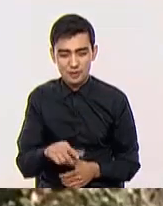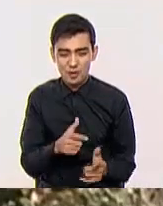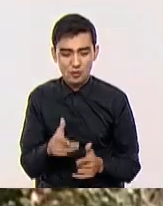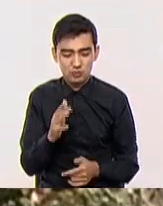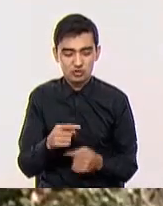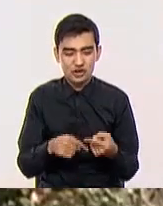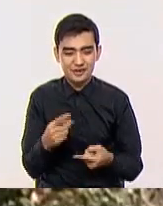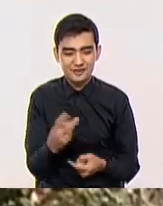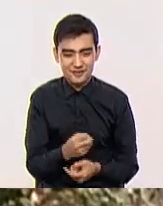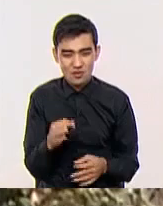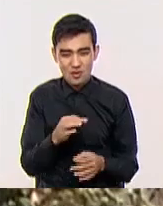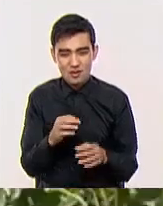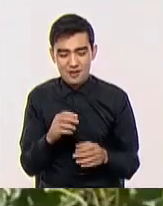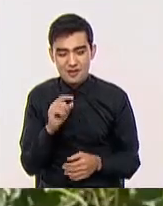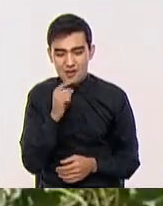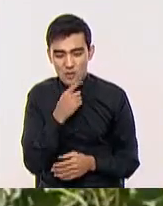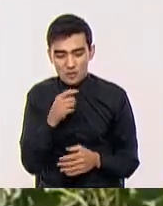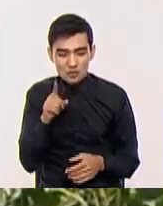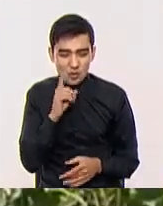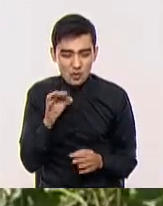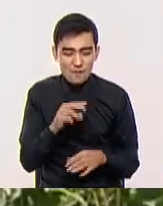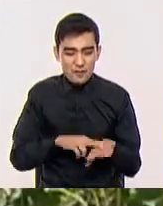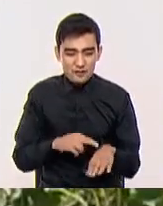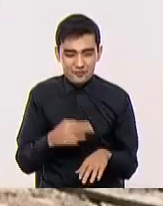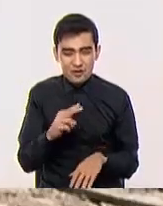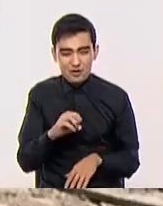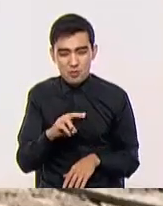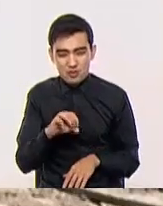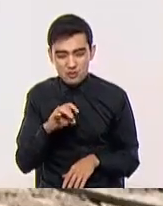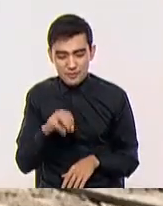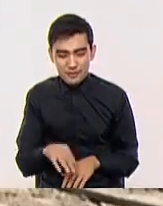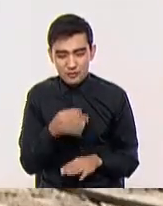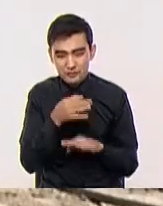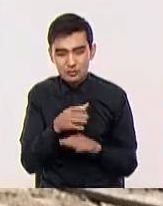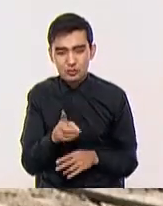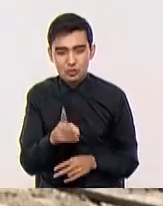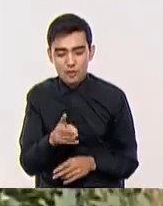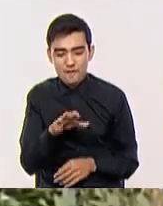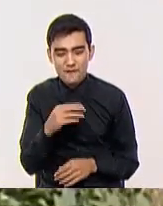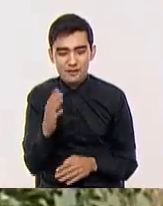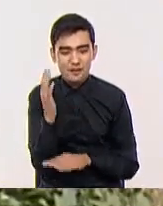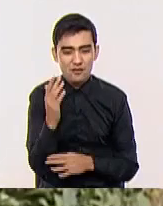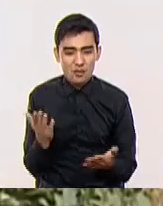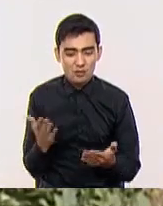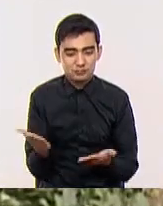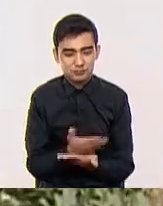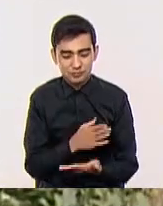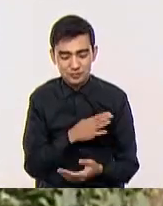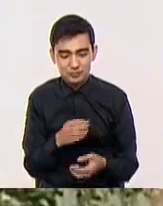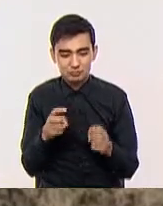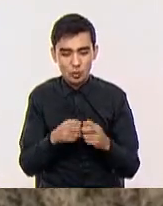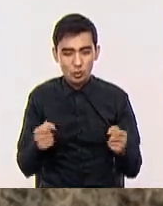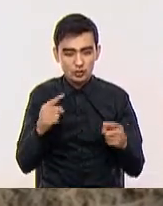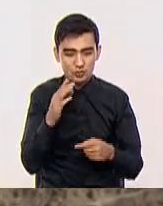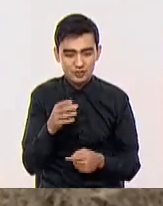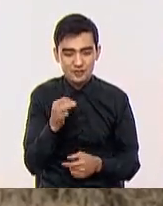пообещали в Управлении зеленой экономики и Департаменте полиции. Она должна определить, какой именно вид насаждений вырубили. По